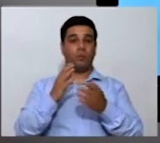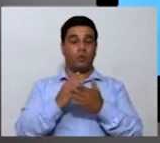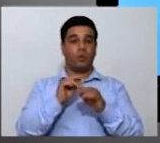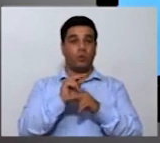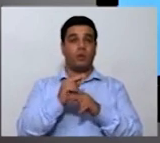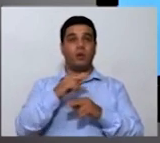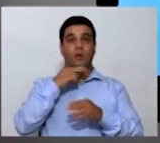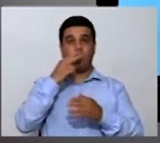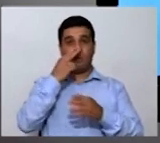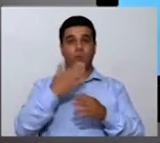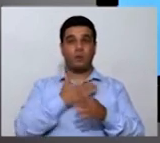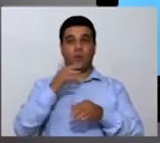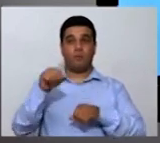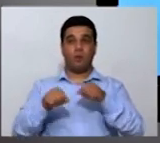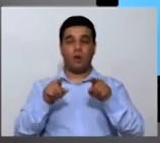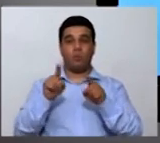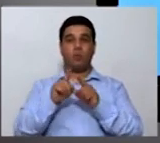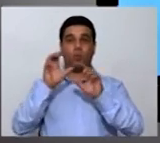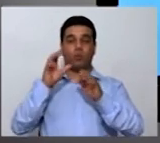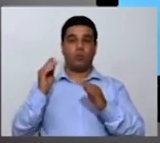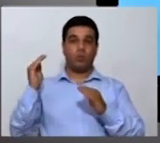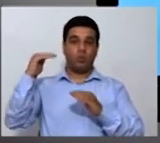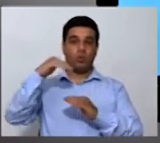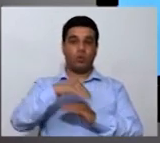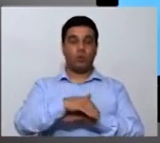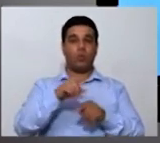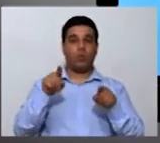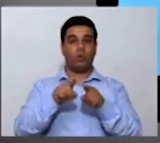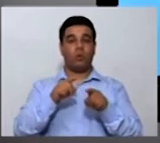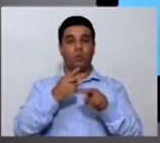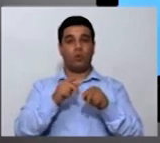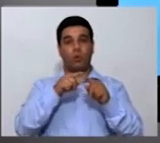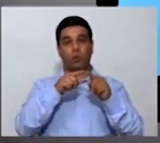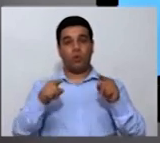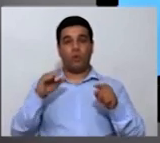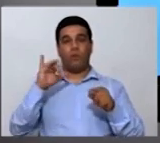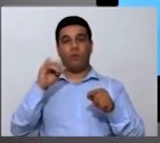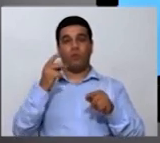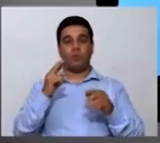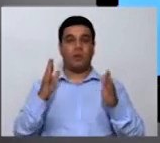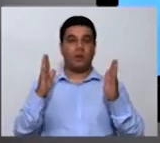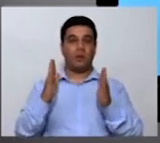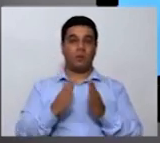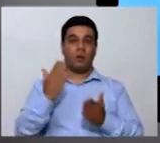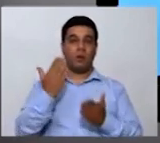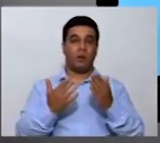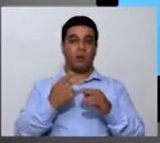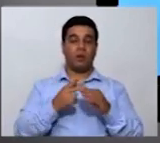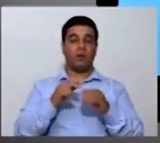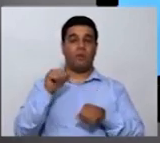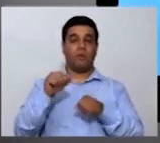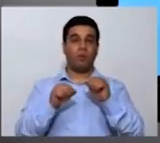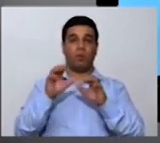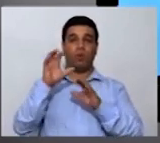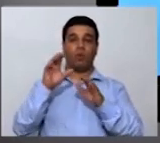bizning velosipedchimiz xuddi tog'dan tushayotganga o'xshaydi. Bu oraliqda funksiya kamayuvchi. Agar velosipedchimiz